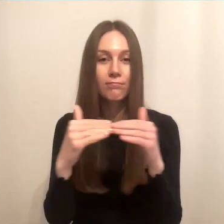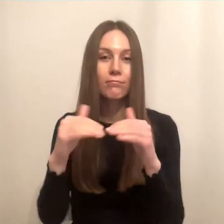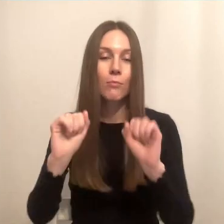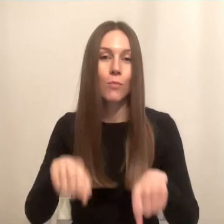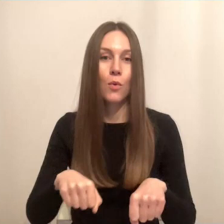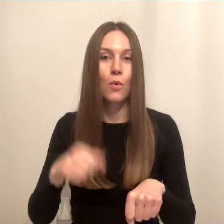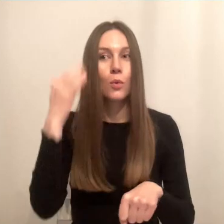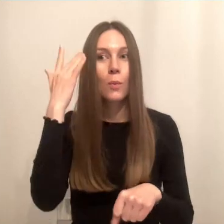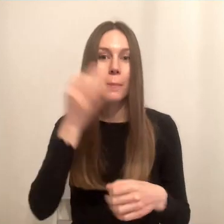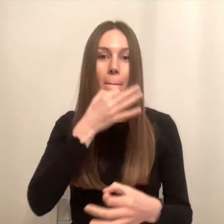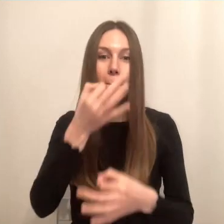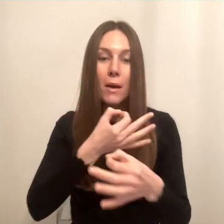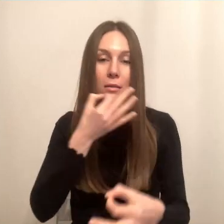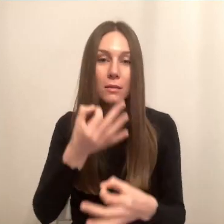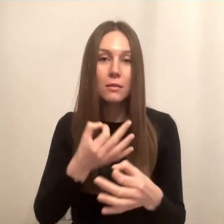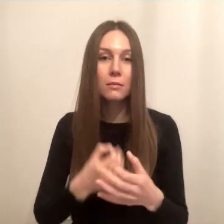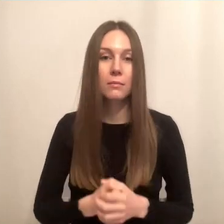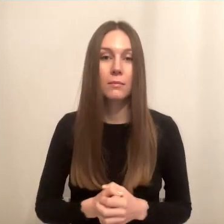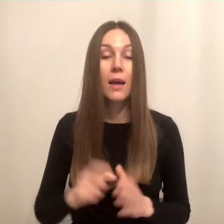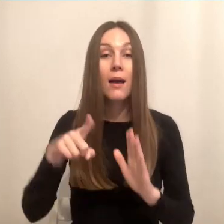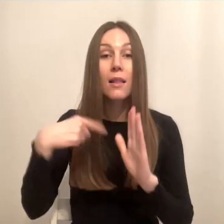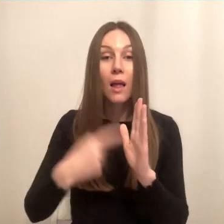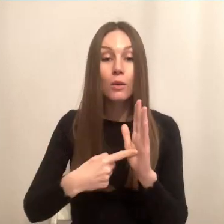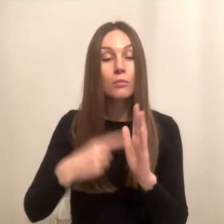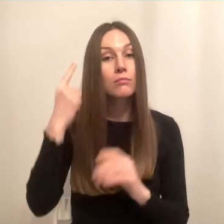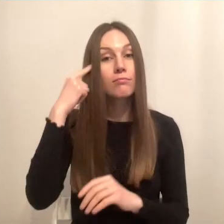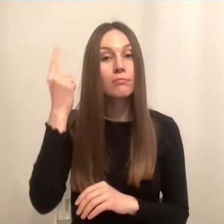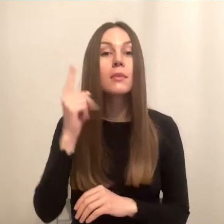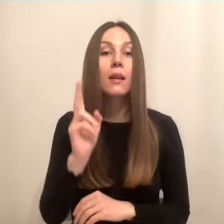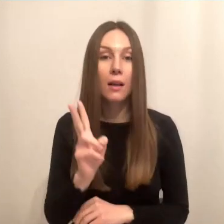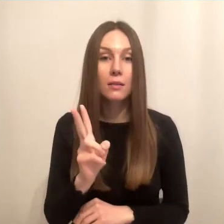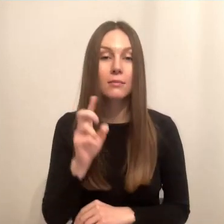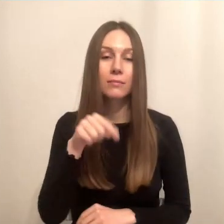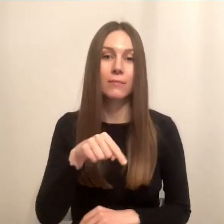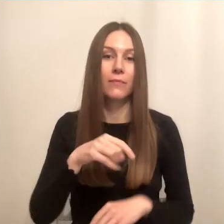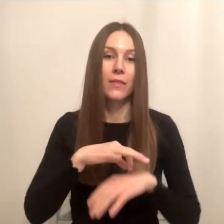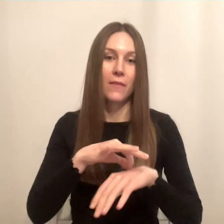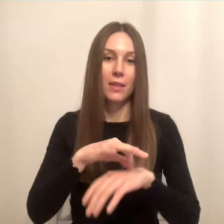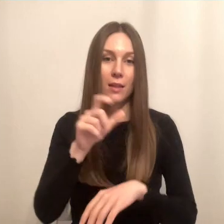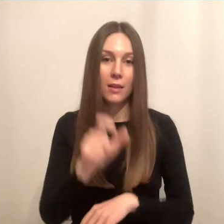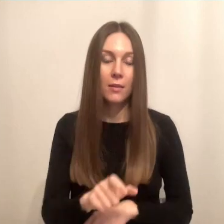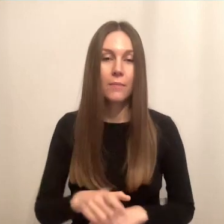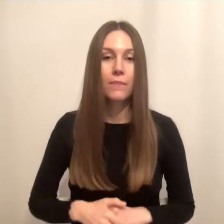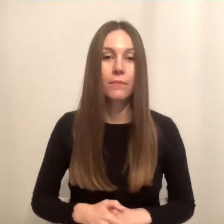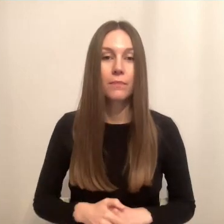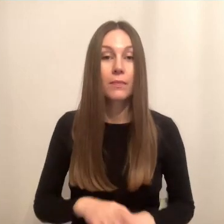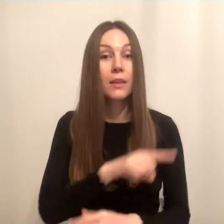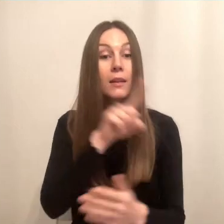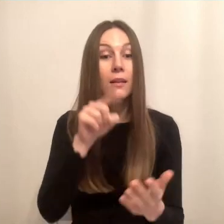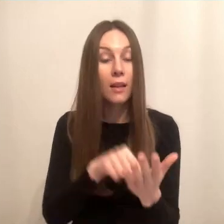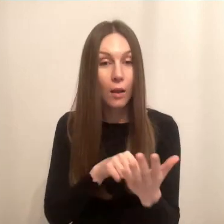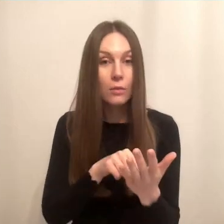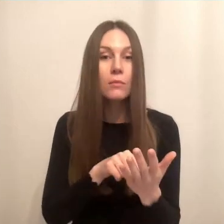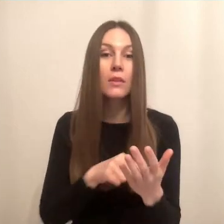savo nuomonę. Klausimus laidos dalyviams parengė šios laidos vedėjas. Nuskambėjus klausimui, visi